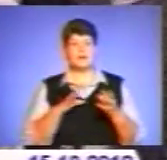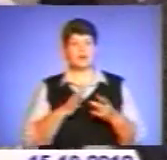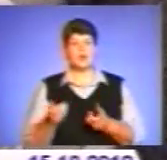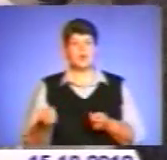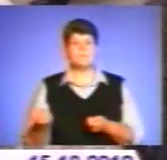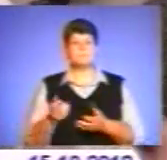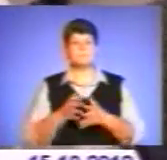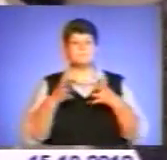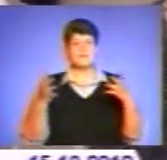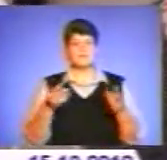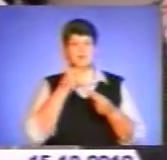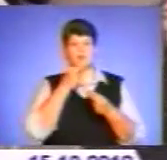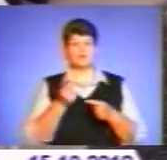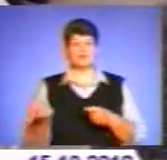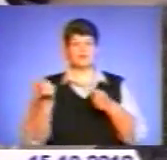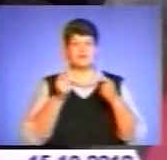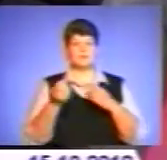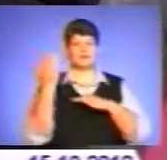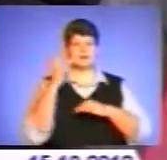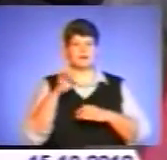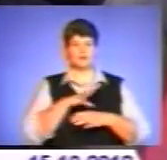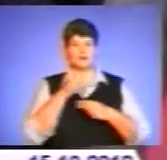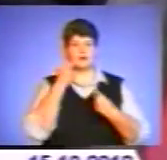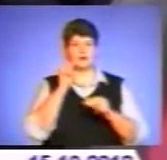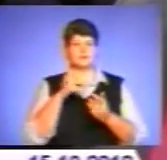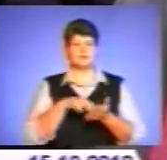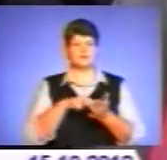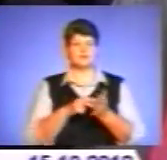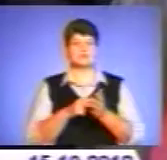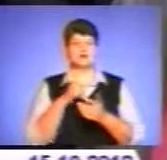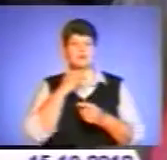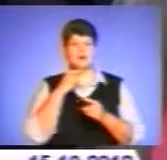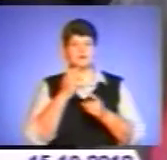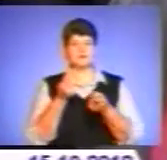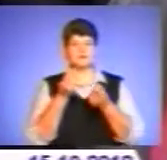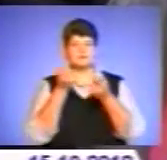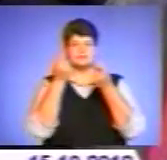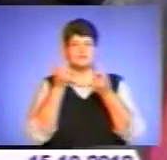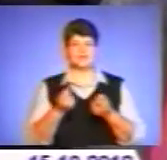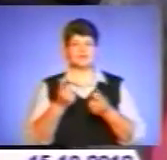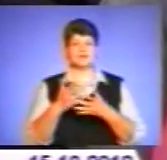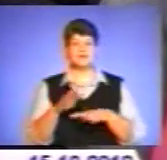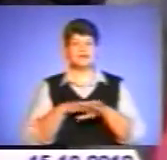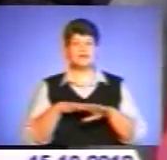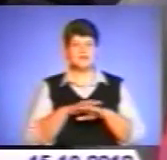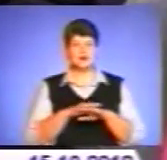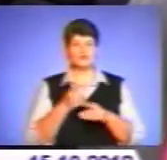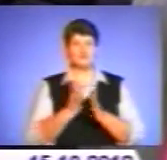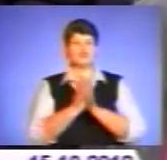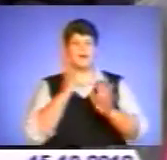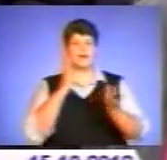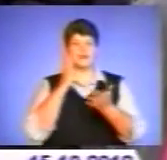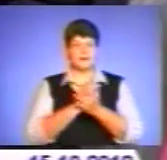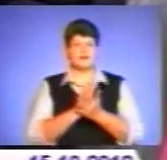більше продуктів. Минулий раз ярмарка була краща. Ми стоїмо за м'ясом. Бачу, що м'ясо дешевше трошки, як на базарі. І тому черга.